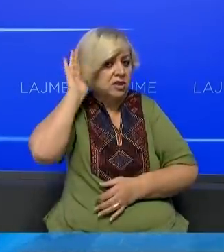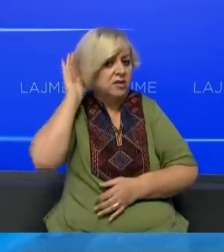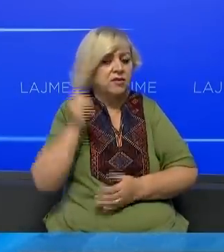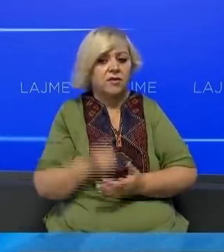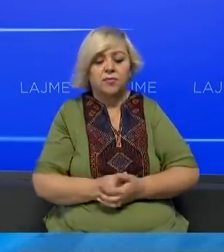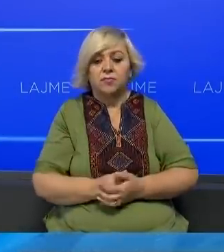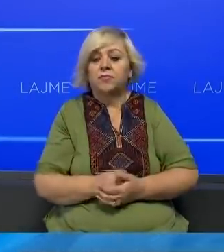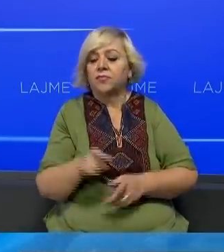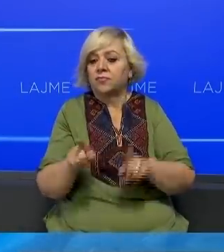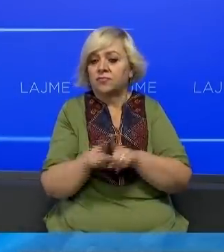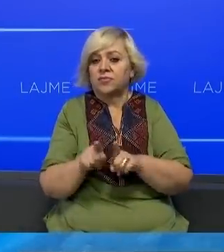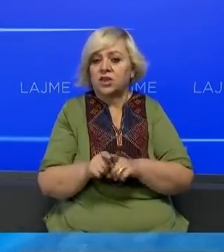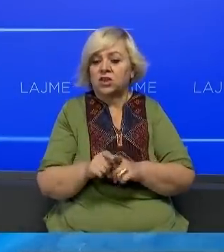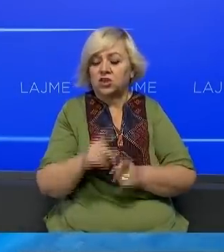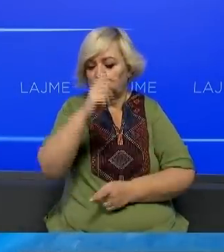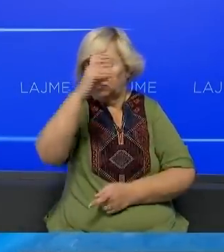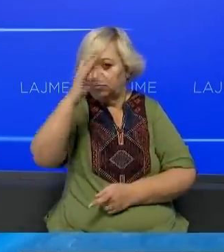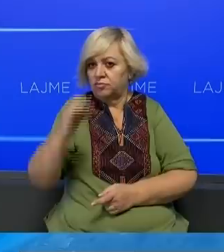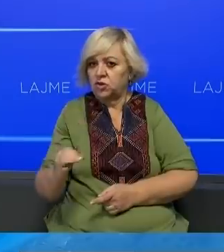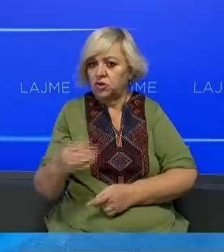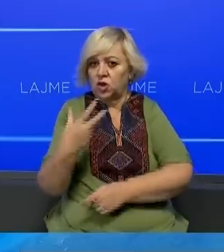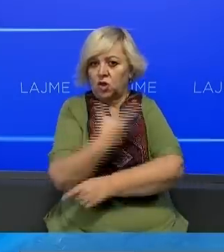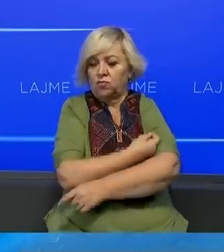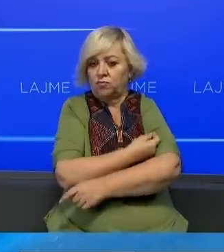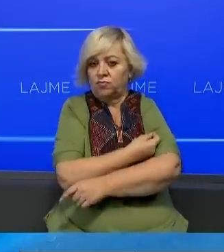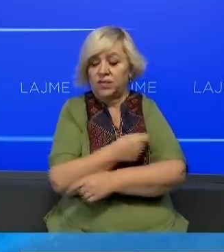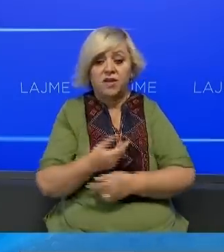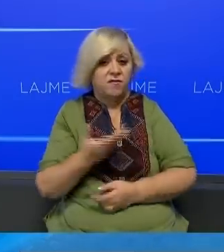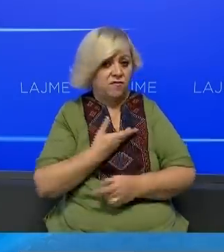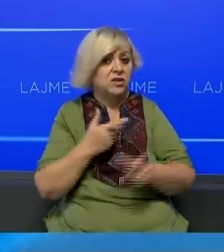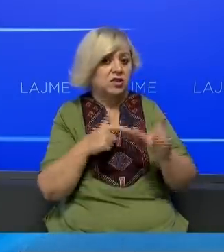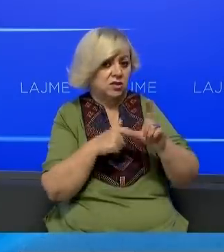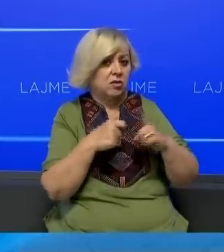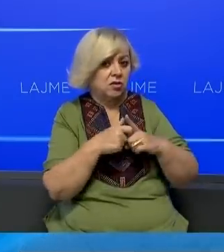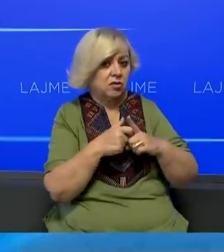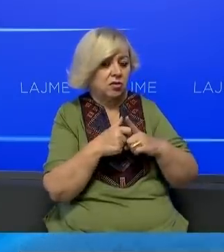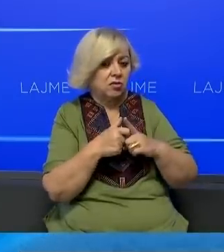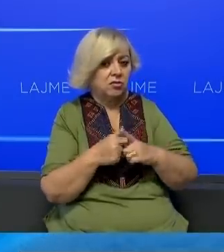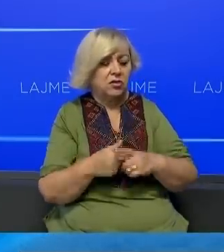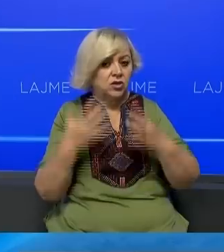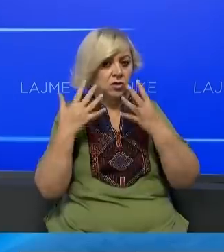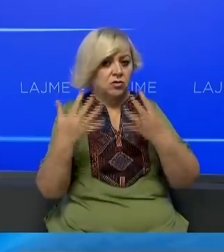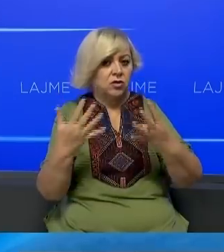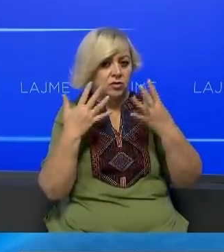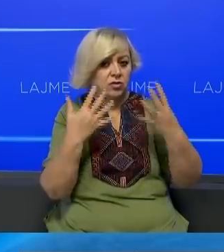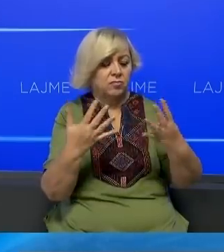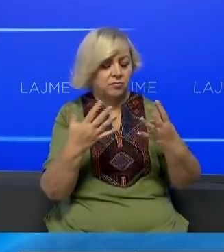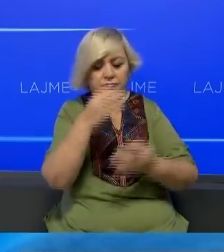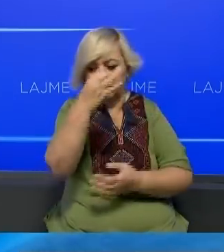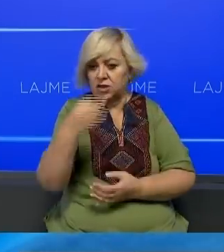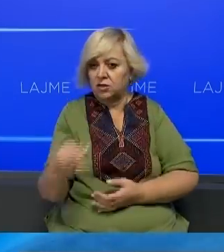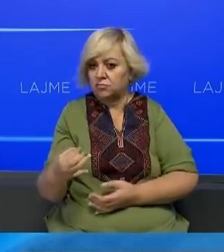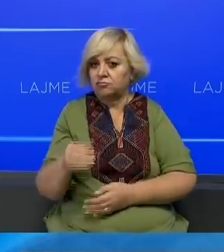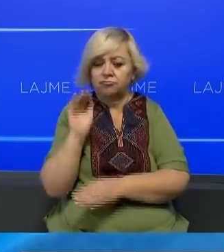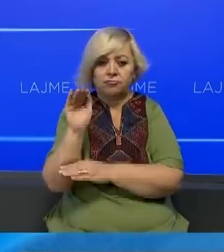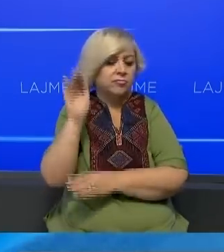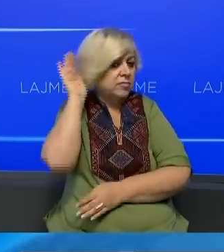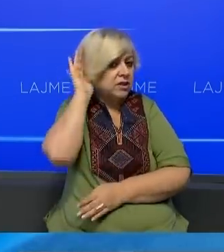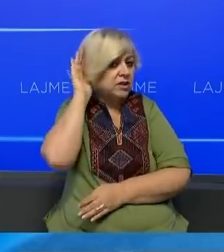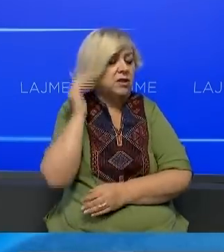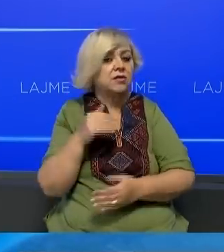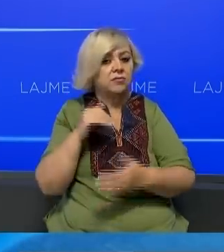së Kosovës është 100% i vaksinuar, ndërka që ai forcave të sigurisë së Kosovës 99%. Kështu ka bërë të ditur Ministri